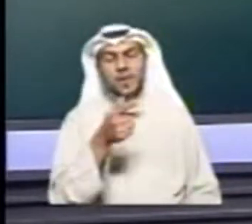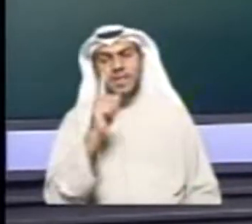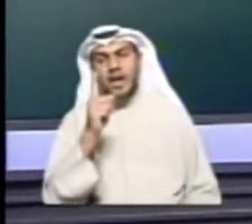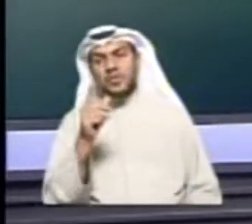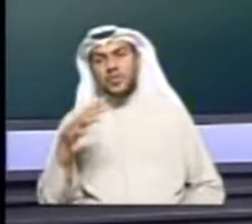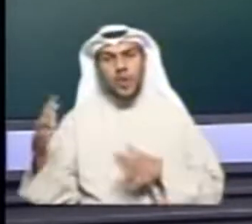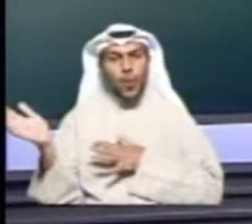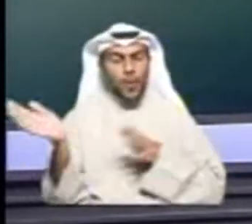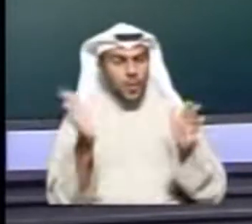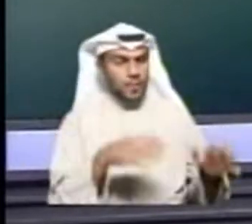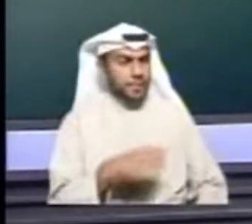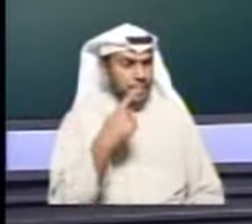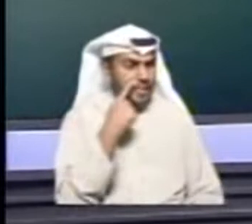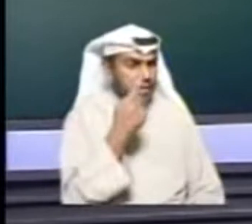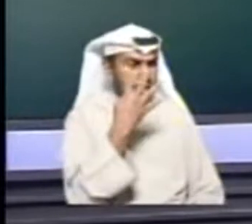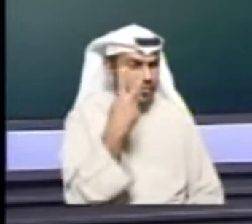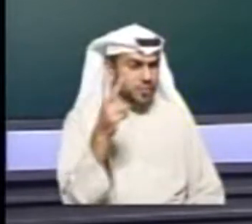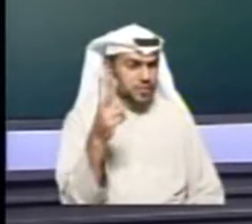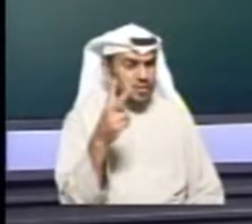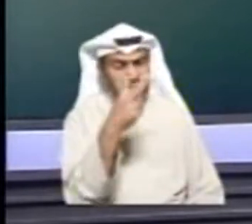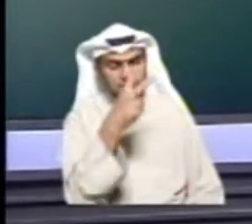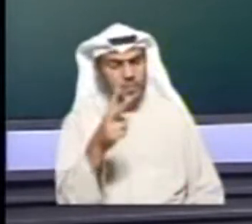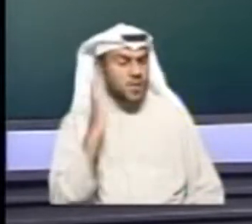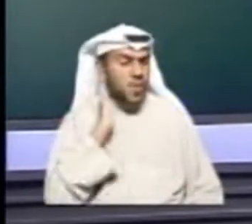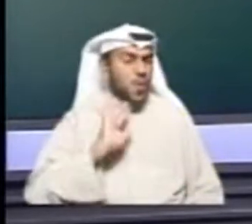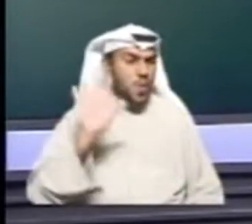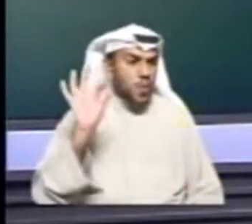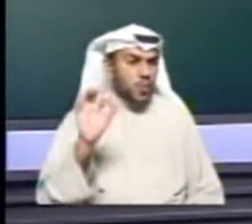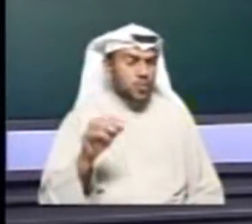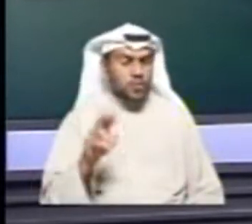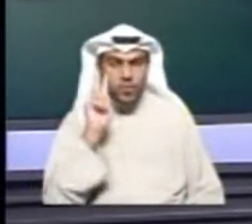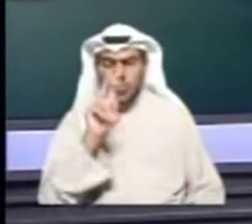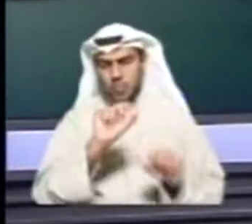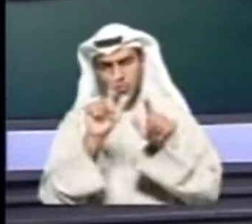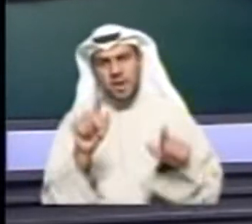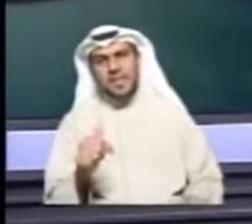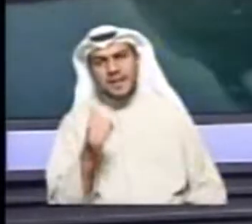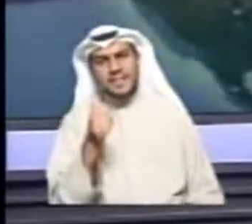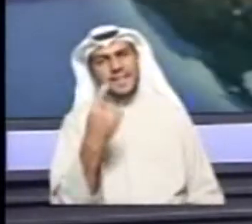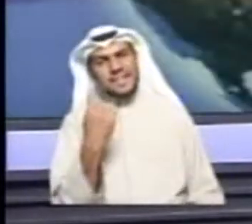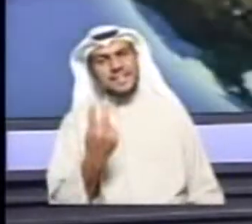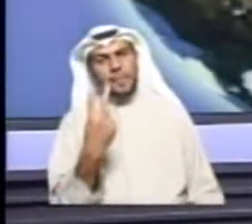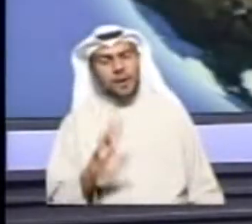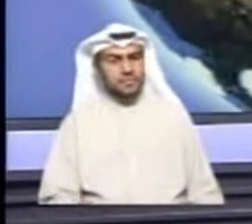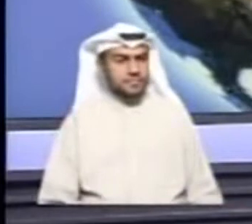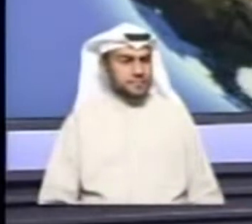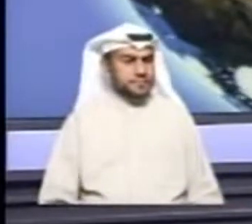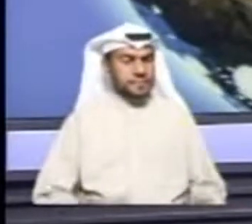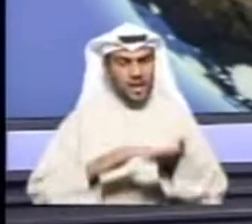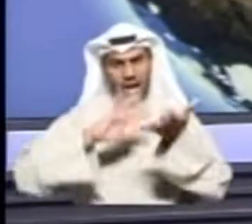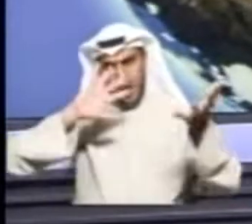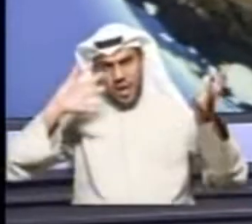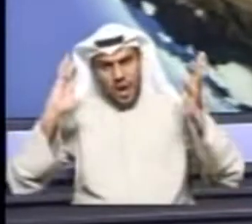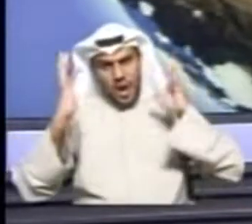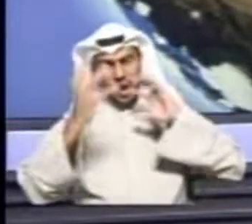الحالية 24 درجة مئوية، الرطوبة النسبية حول 22%، الرؤية الأفقية حول 7 كيلومتر. صور الأقمار الصناعية خلال 24